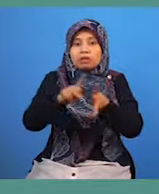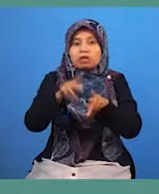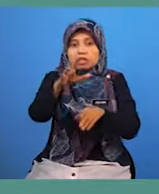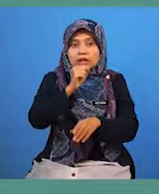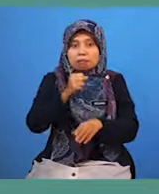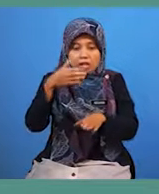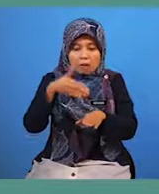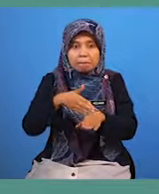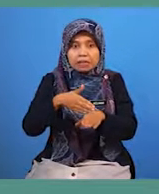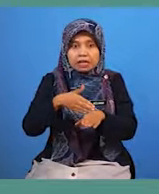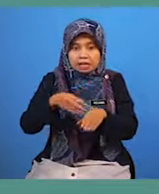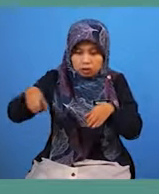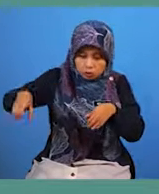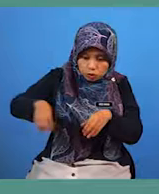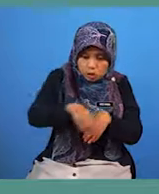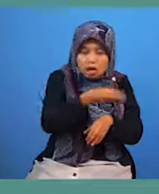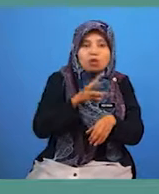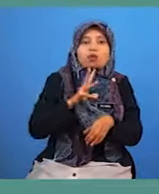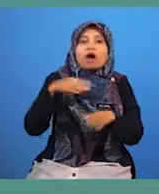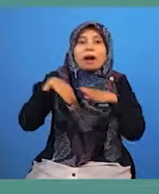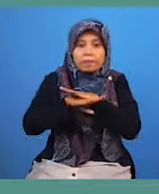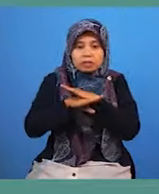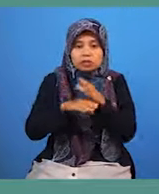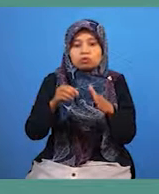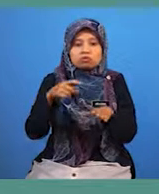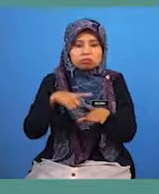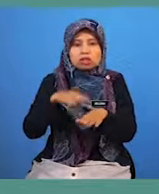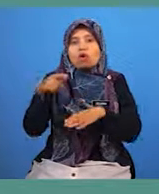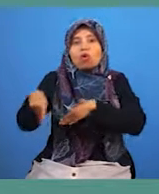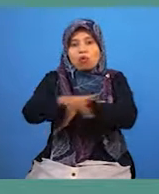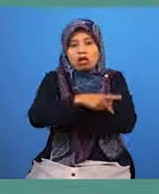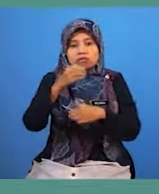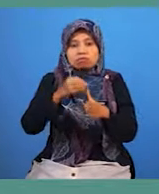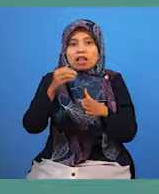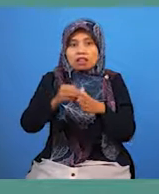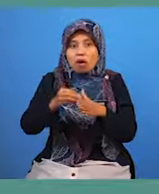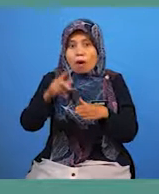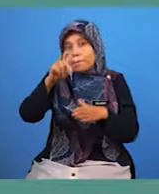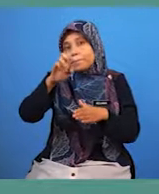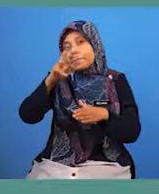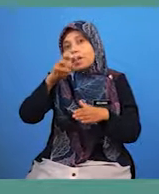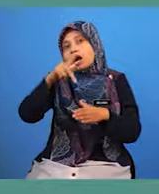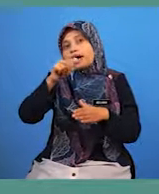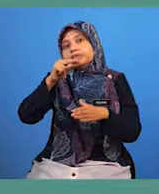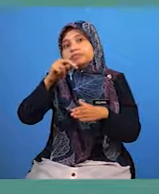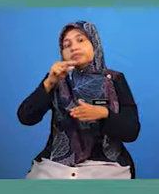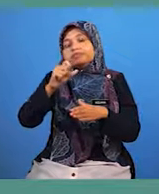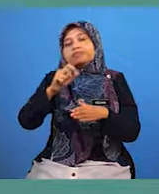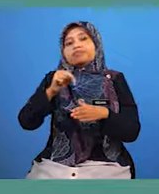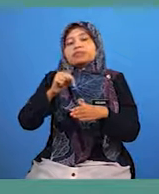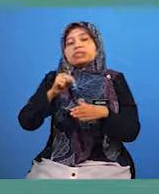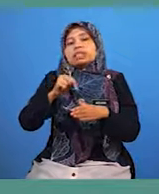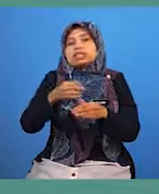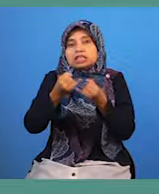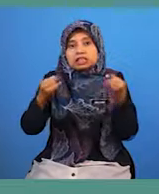diambil pada salur air masuk, sama ada di kolam ataupun di empangan. Jenis air yang kedua